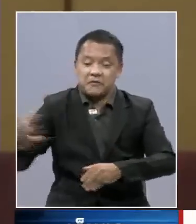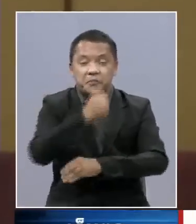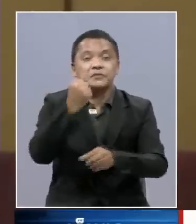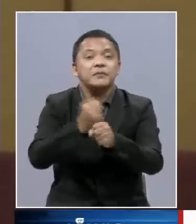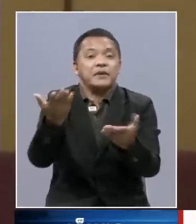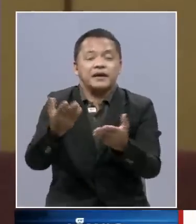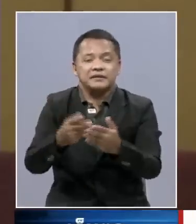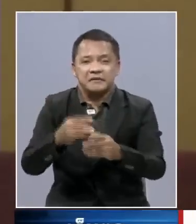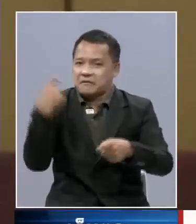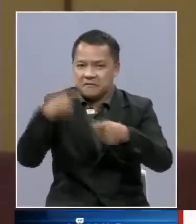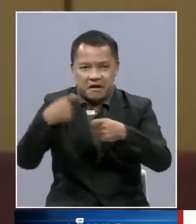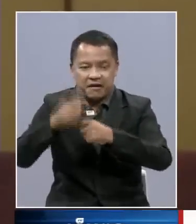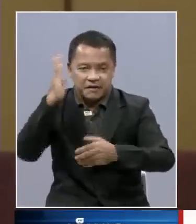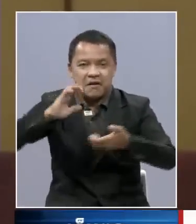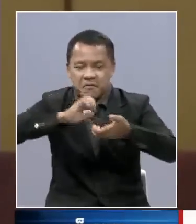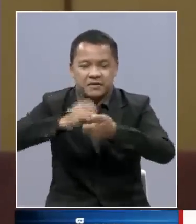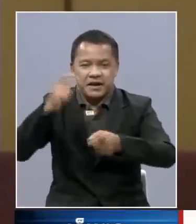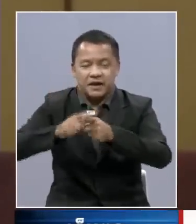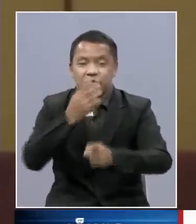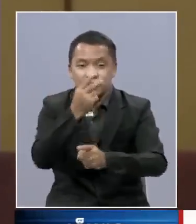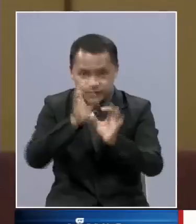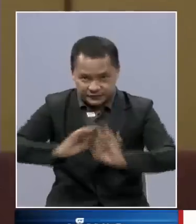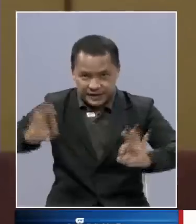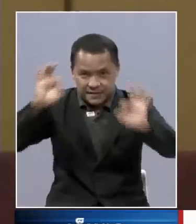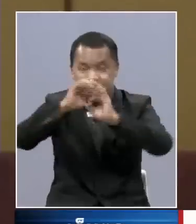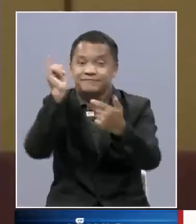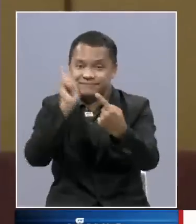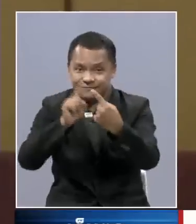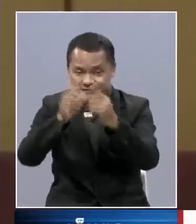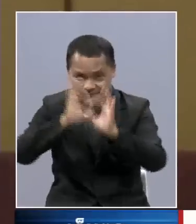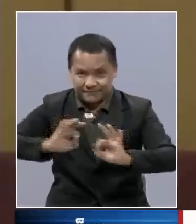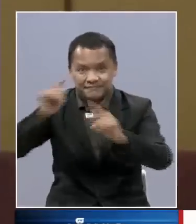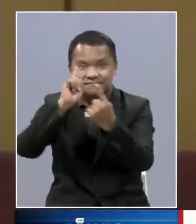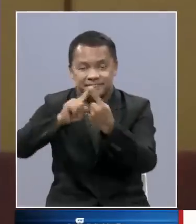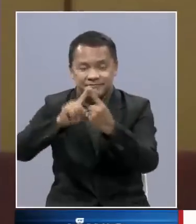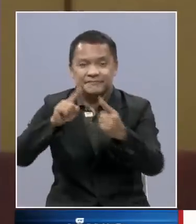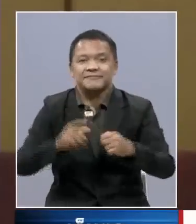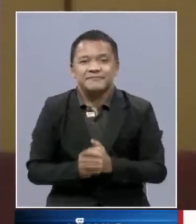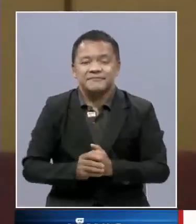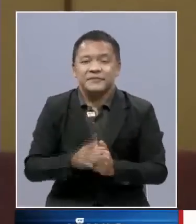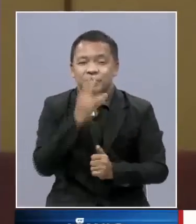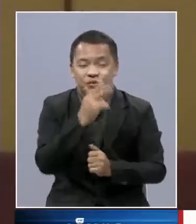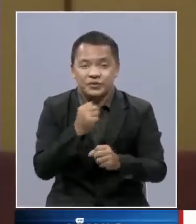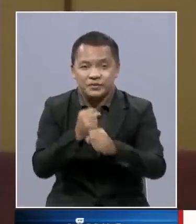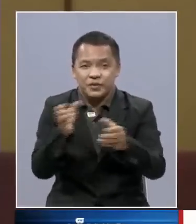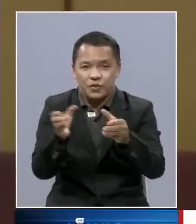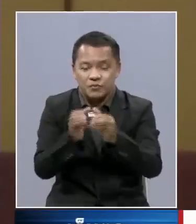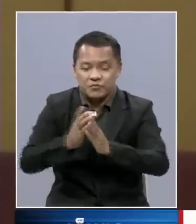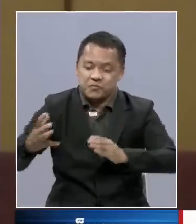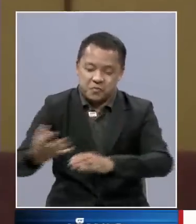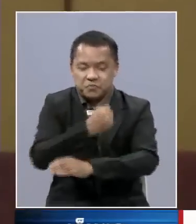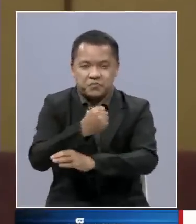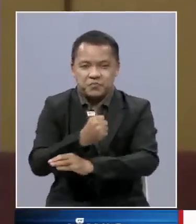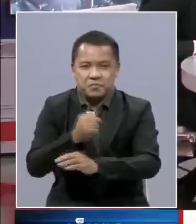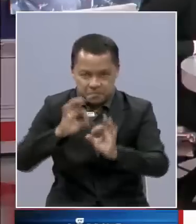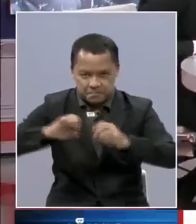ะร่วมกันก็ยิ่งลำบากเข้าไปใหญ่ คือมองพอยต์หลักเป็นอันดับแรกก่อนอะใช่ไหมในการที่จะสู้กับเผด็จการหรืออะไรก็แล้ว